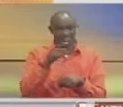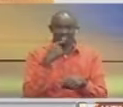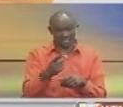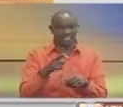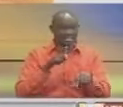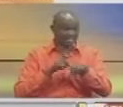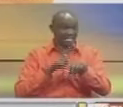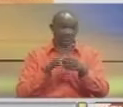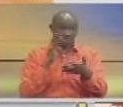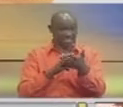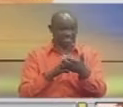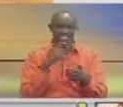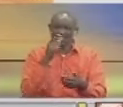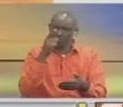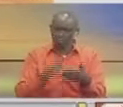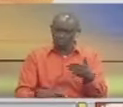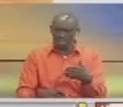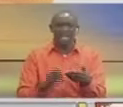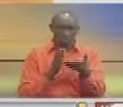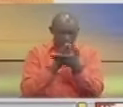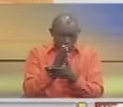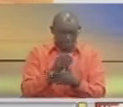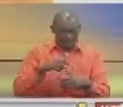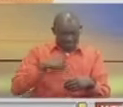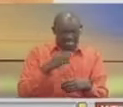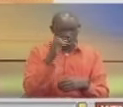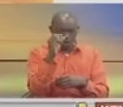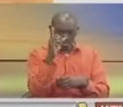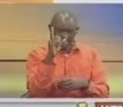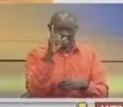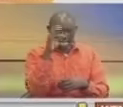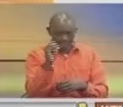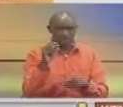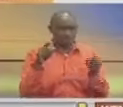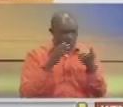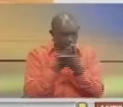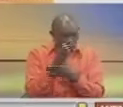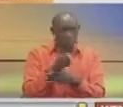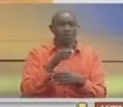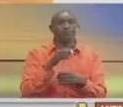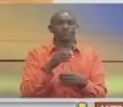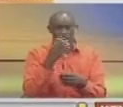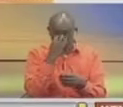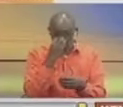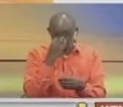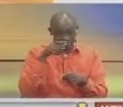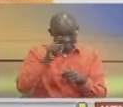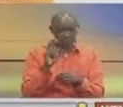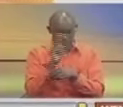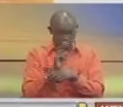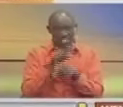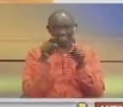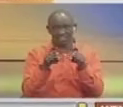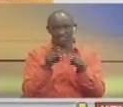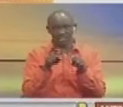ushahidi wake, akidai kuwa kupitia manifesto yake ODM kupitia naibu wa rais William Ruto ilitumia swala hili